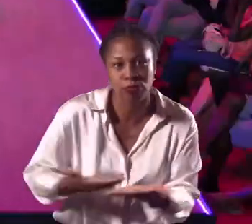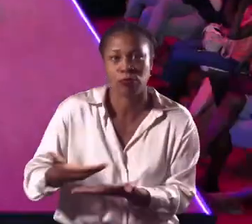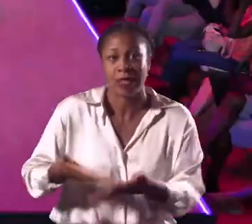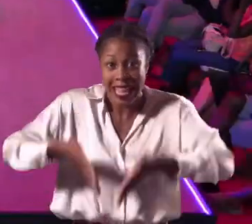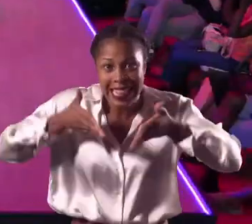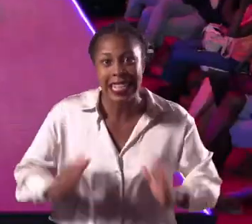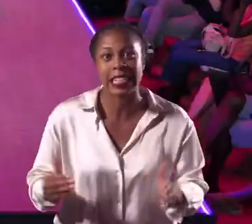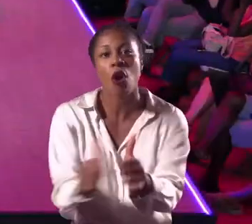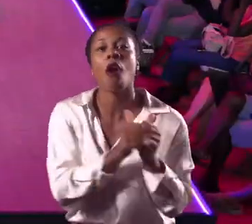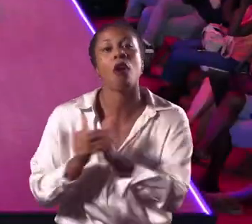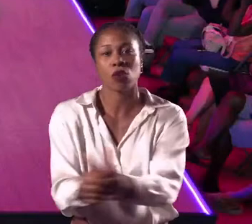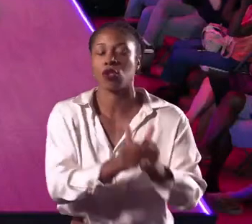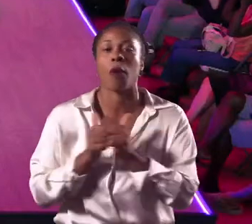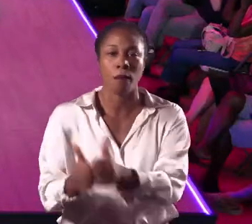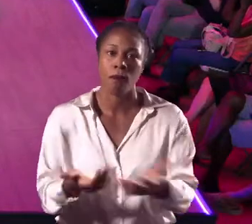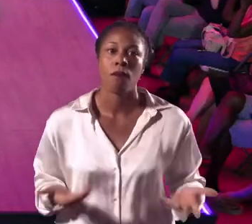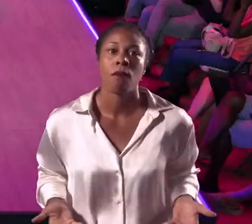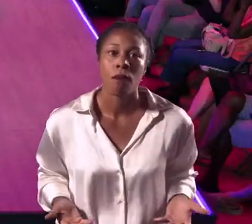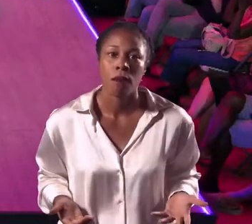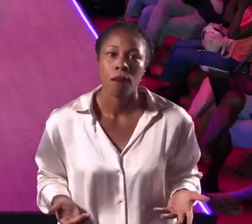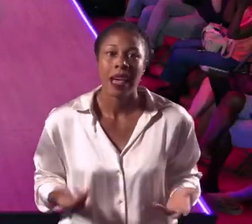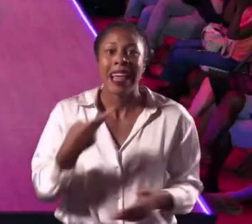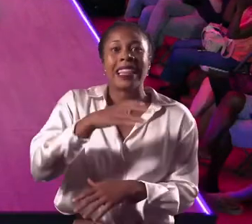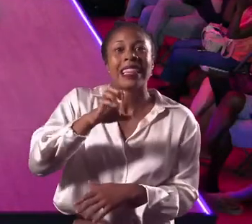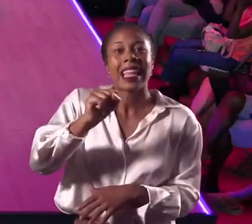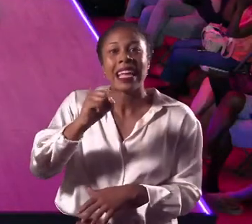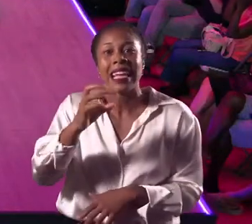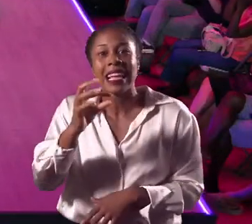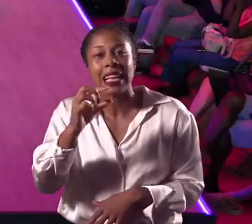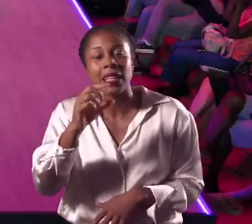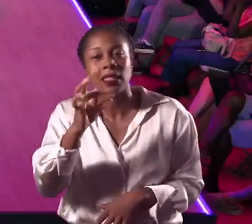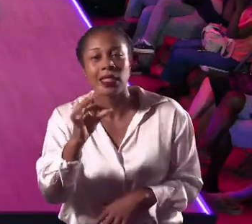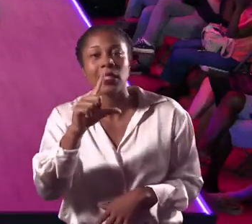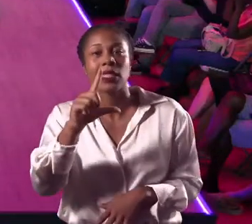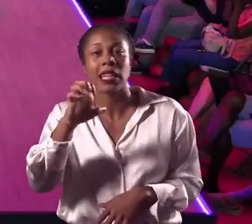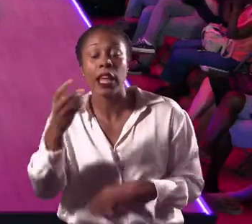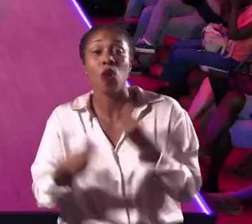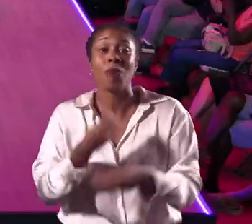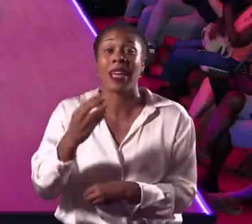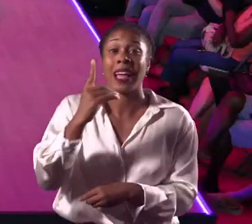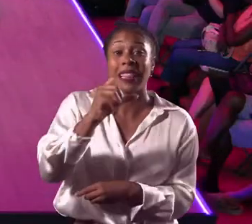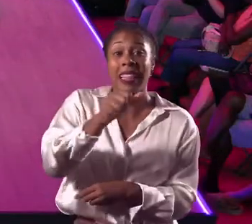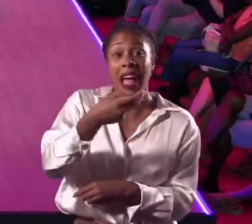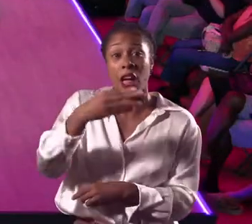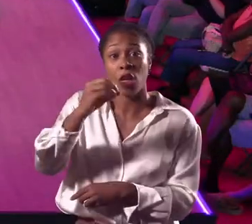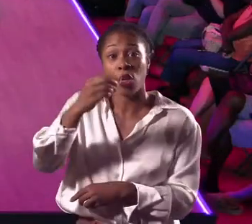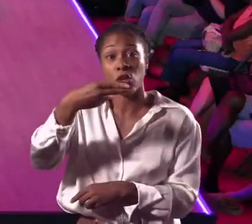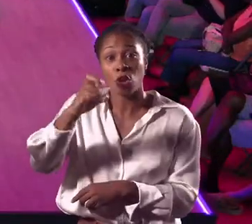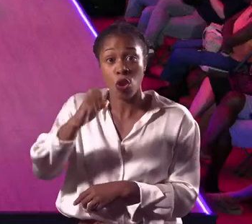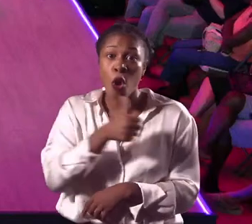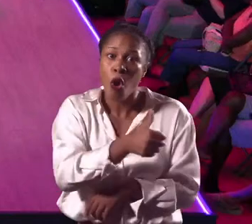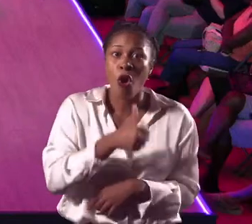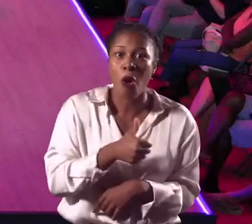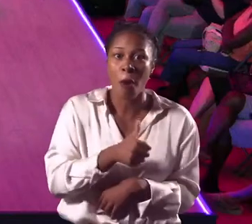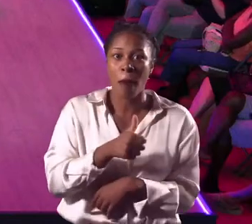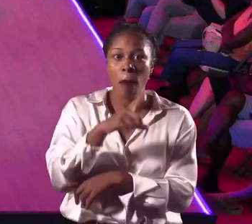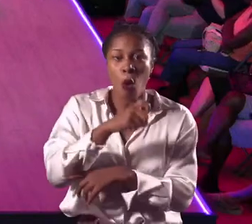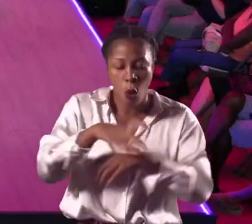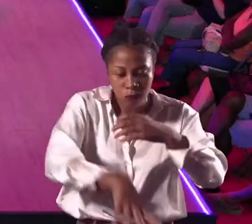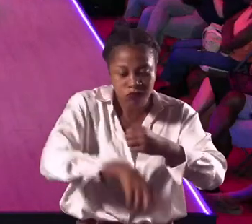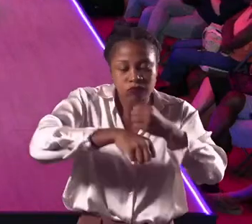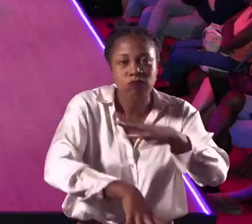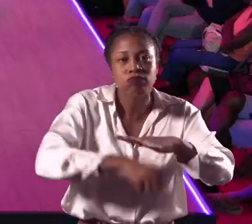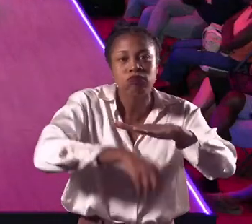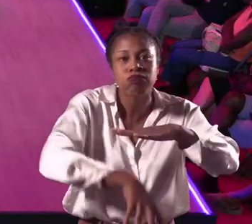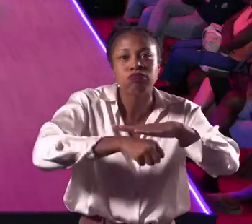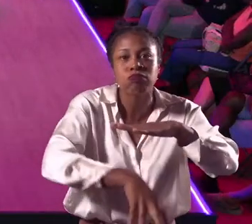d'usagers. Que ce soit Nestlé ou Danone qui pompent dans les nappes phréatiques au point d'assécher des